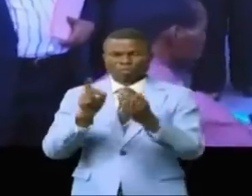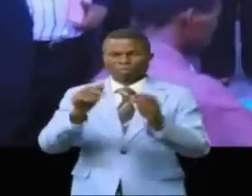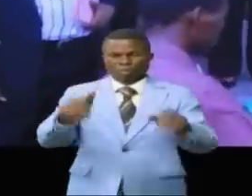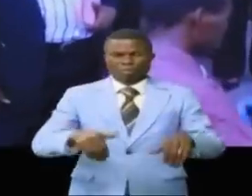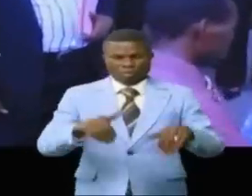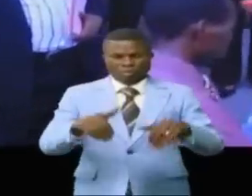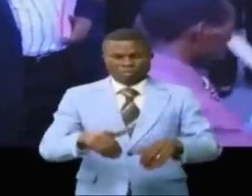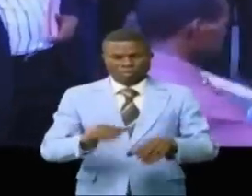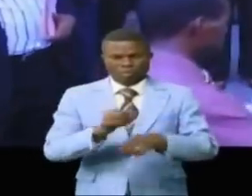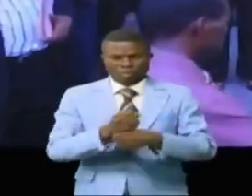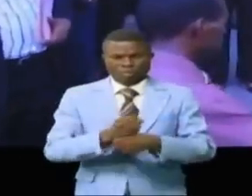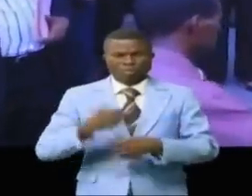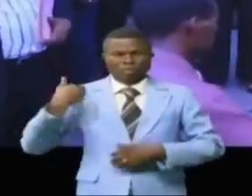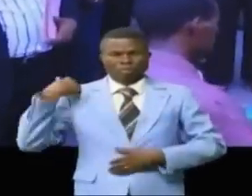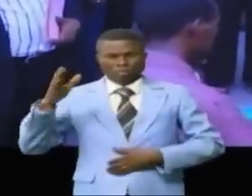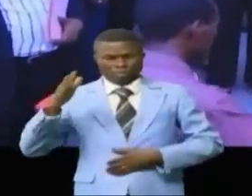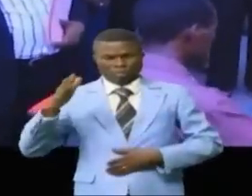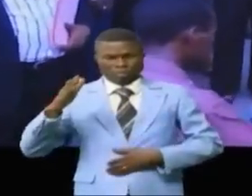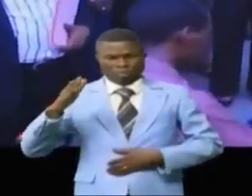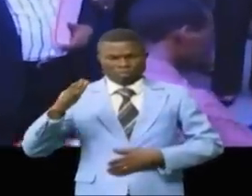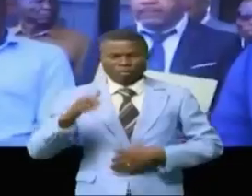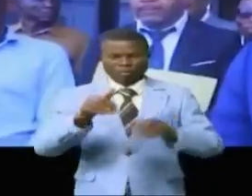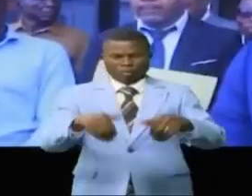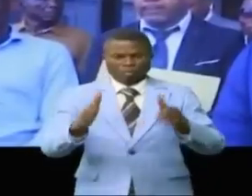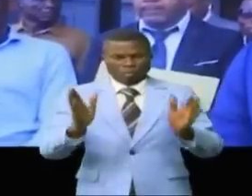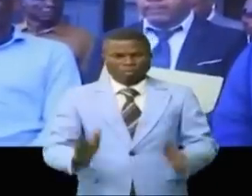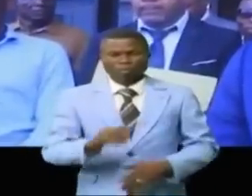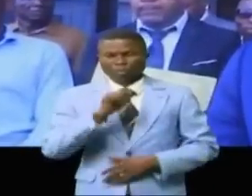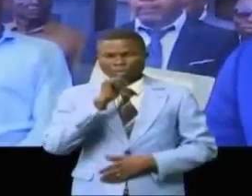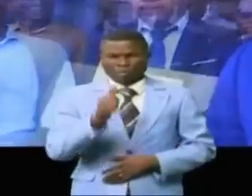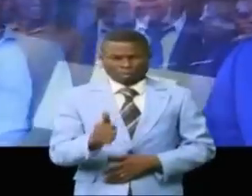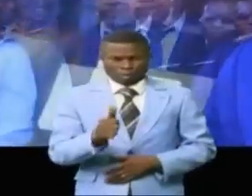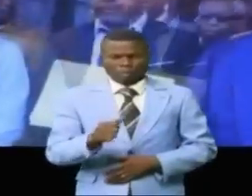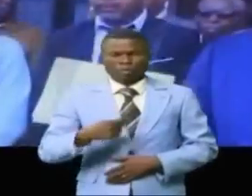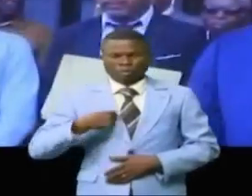qui stipule que l'État n'est pas agriculteur.